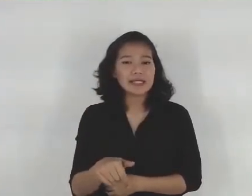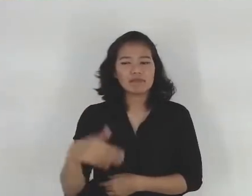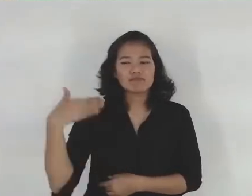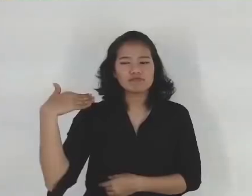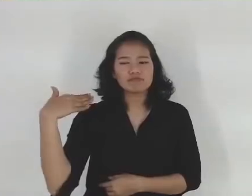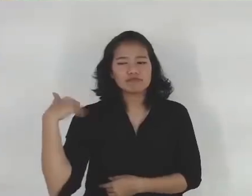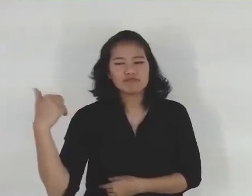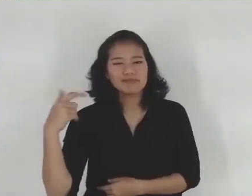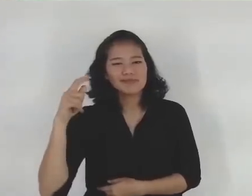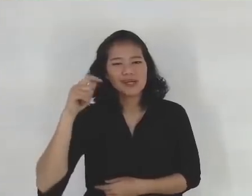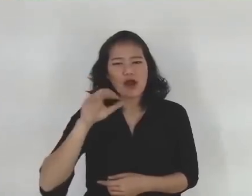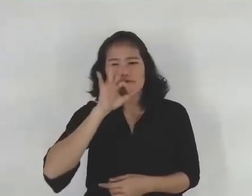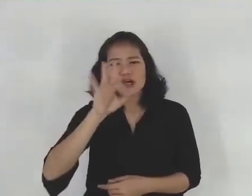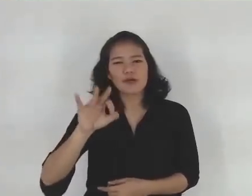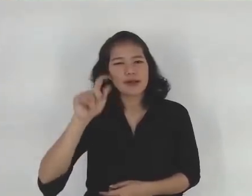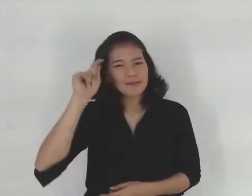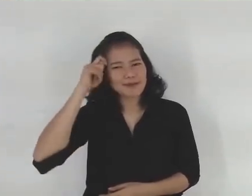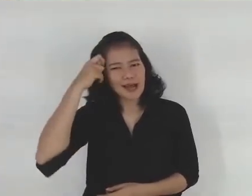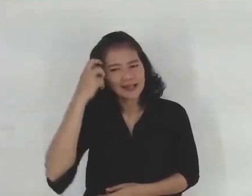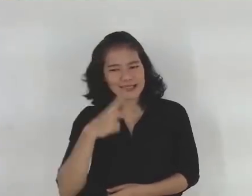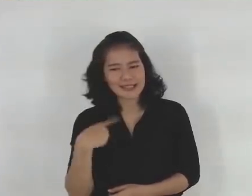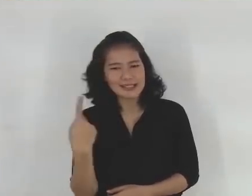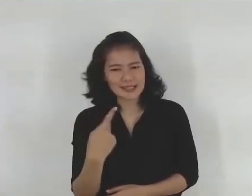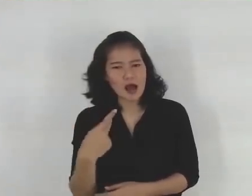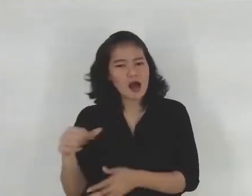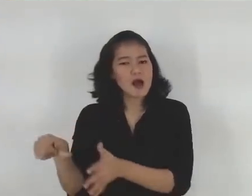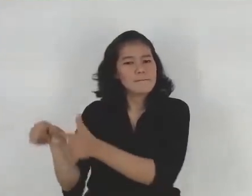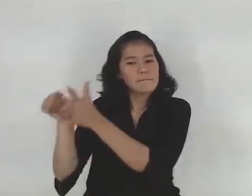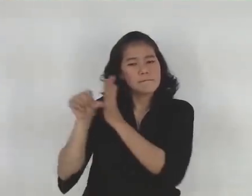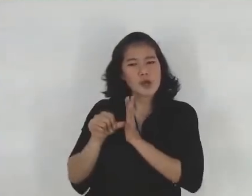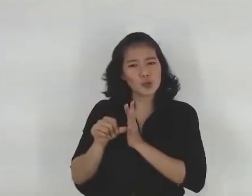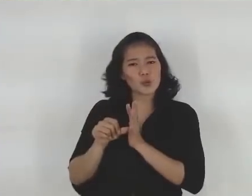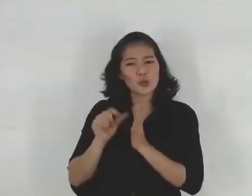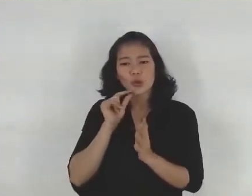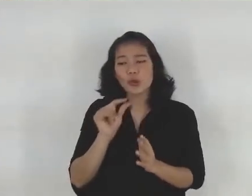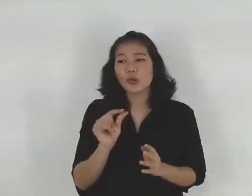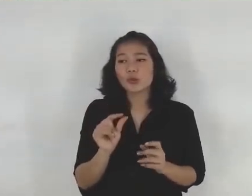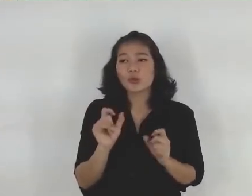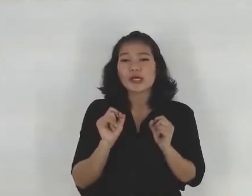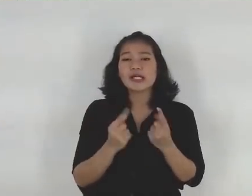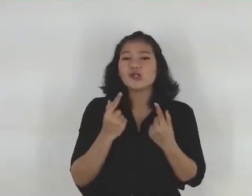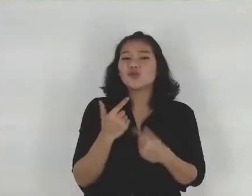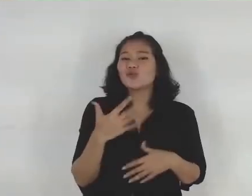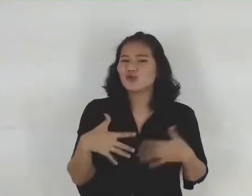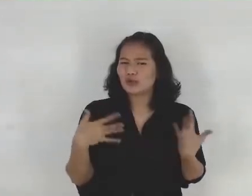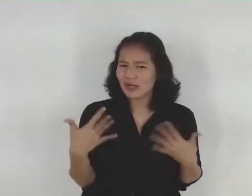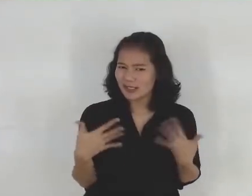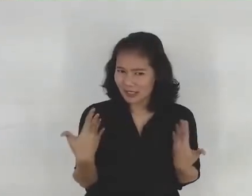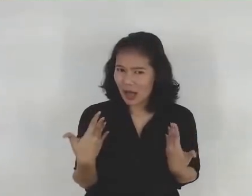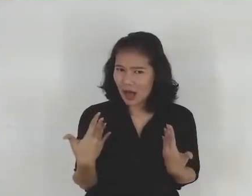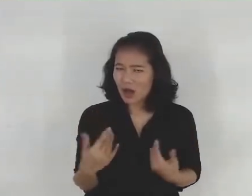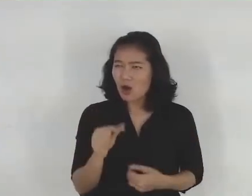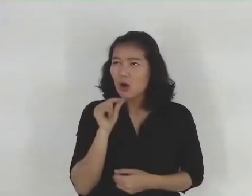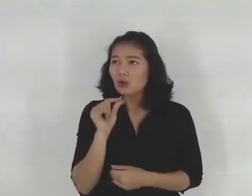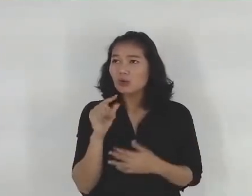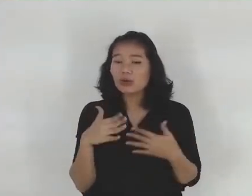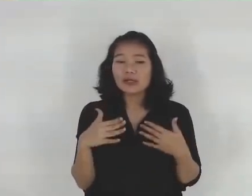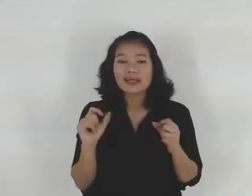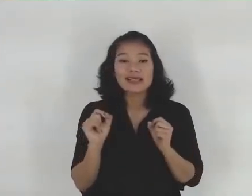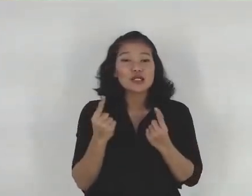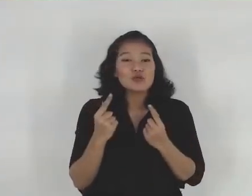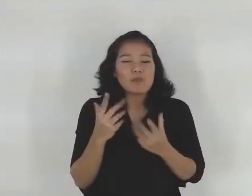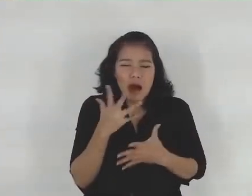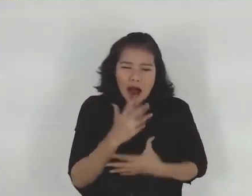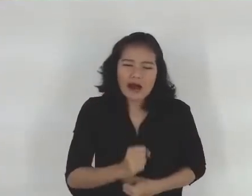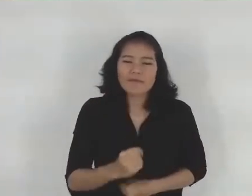dari firman Tuhan yang menolong kita untuk hidup bersuka cita untuk hidup berpengharapan